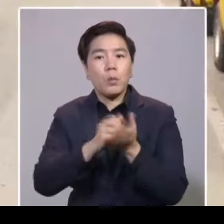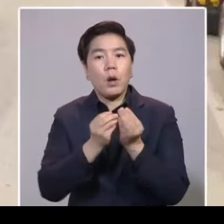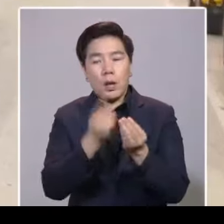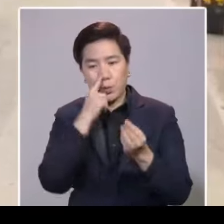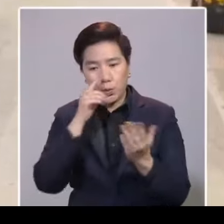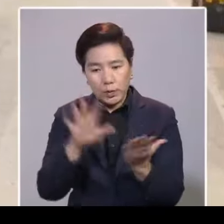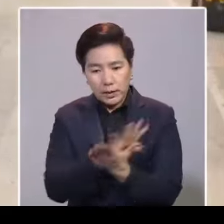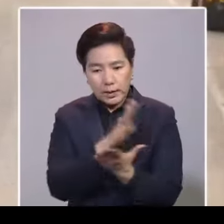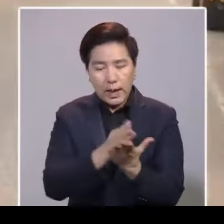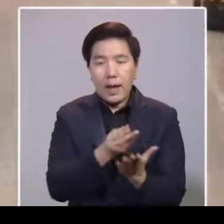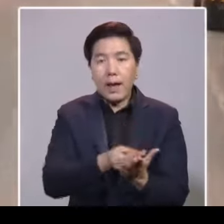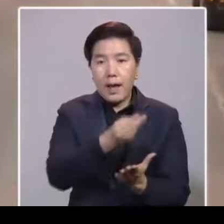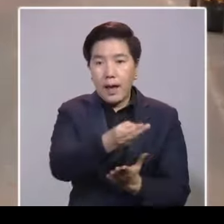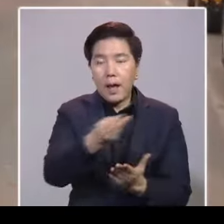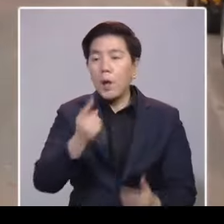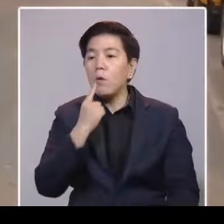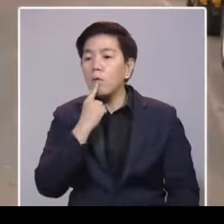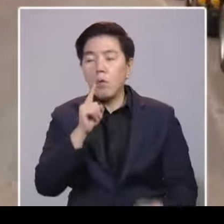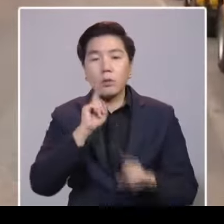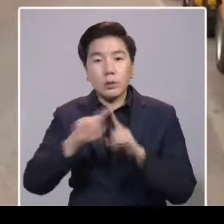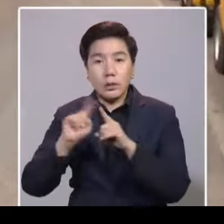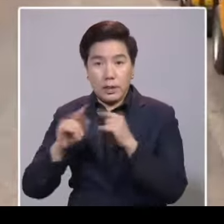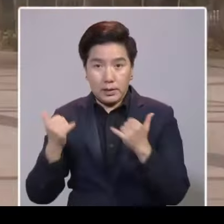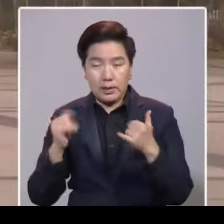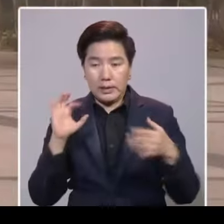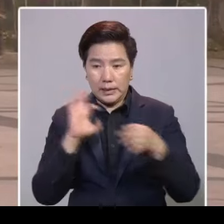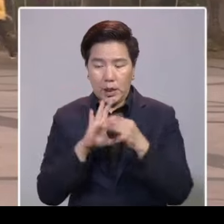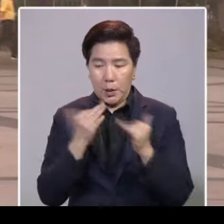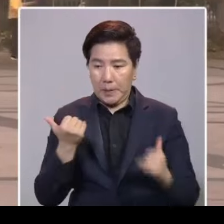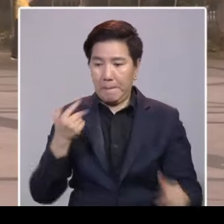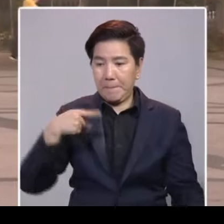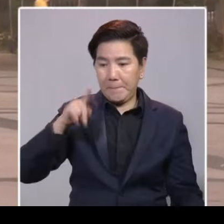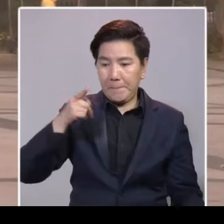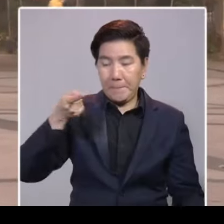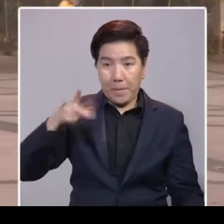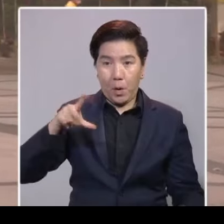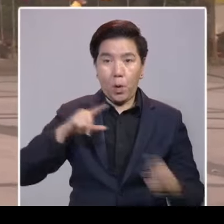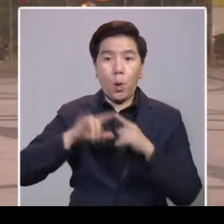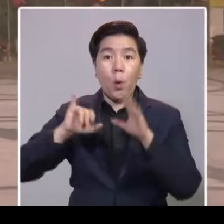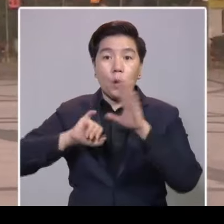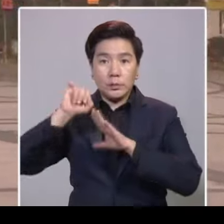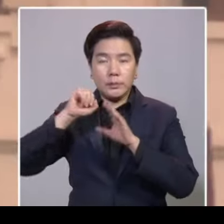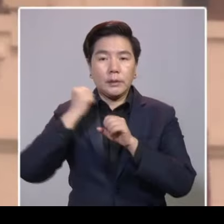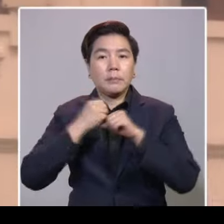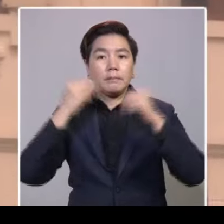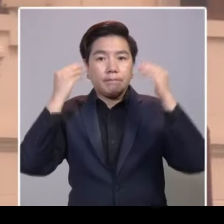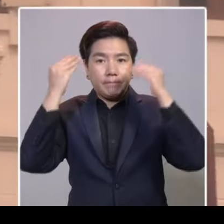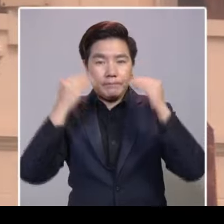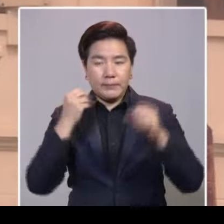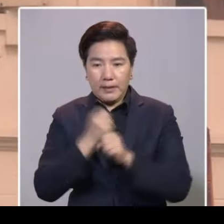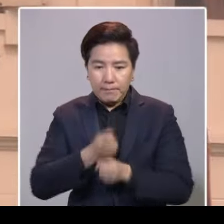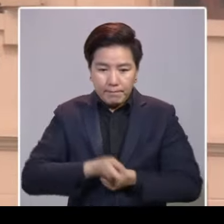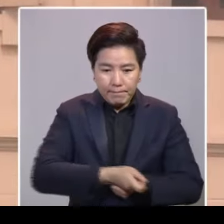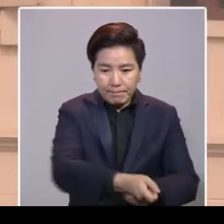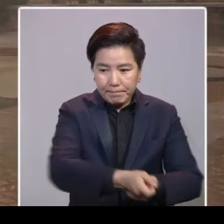เหเรื่องเอกสารเรื่องร้องเรีนต่นะครับแล้วก็ทางป. พ.จัหวดเชียงใหม่ก็จดกิจกรจetas